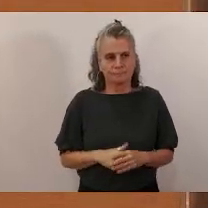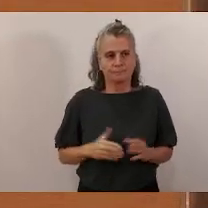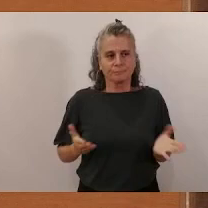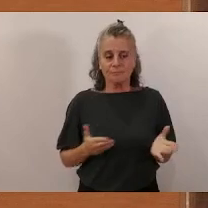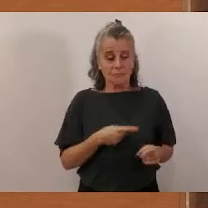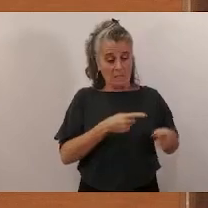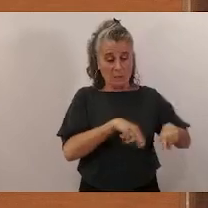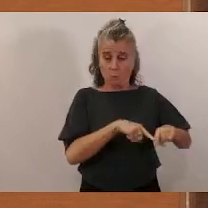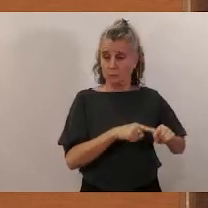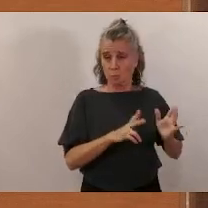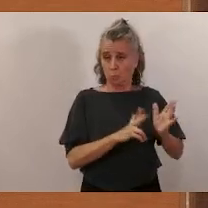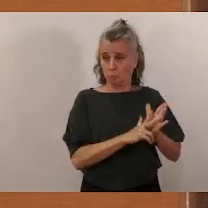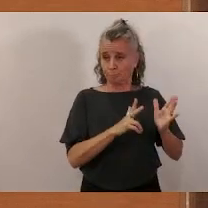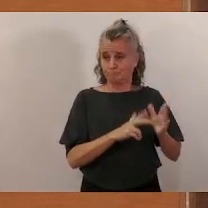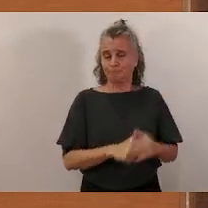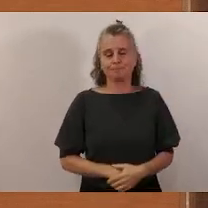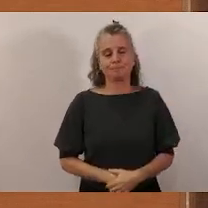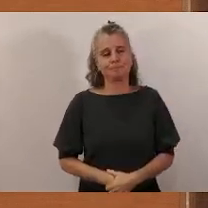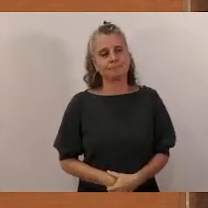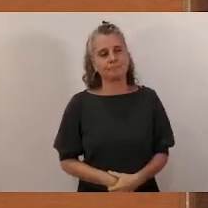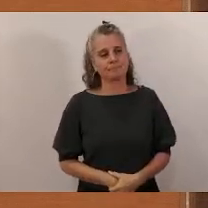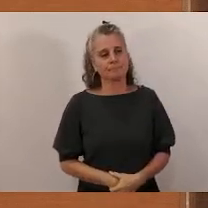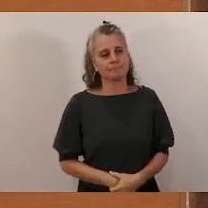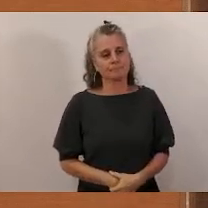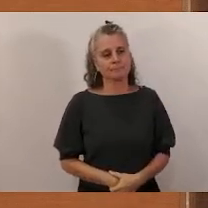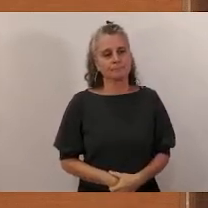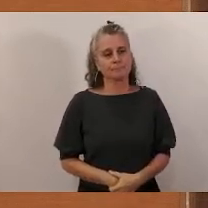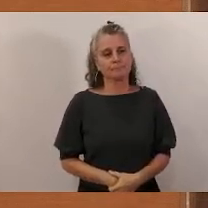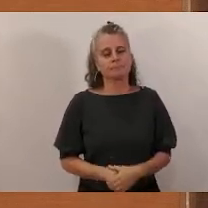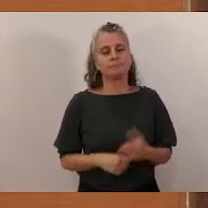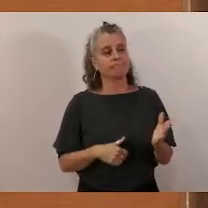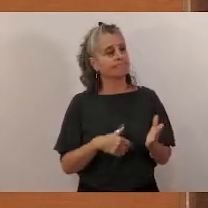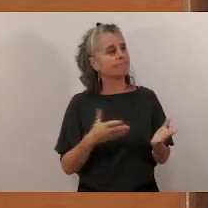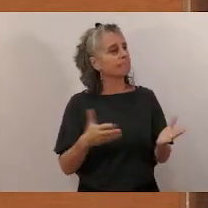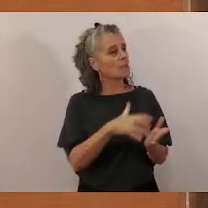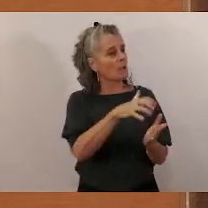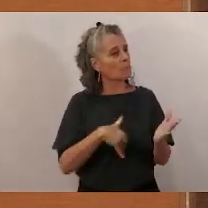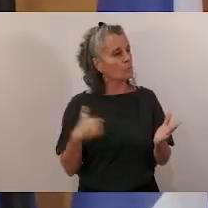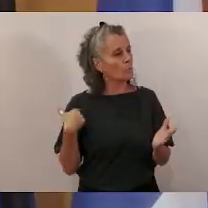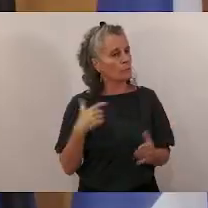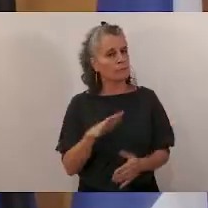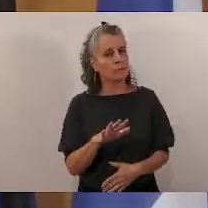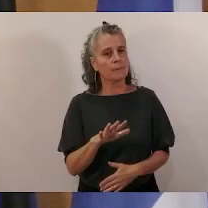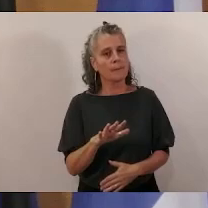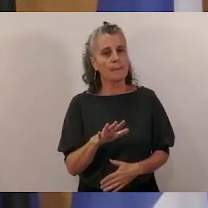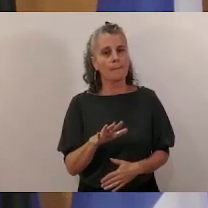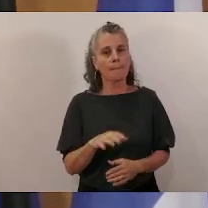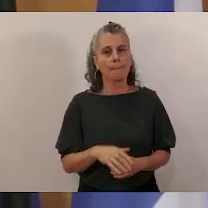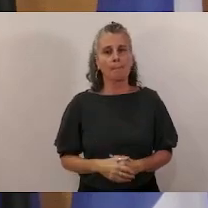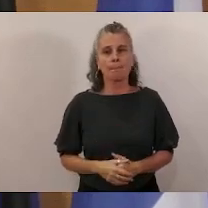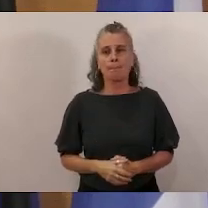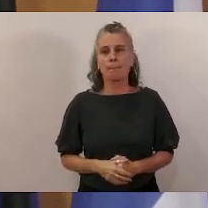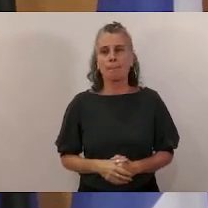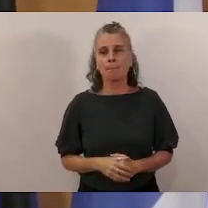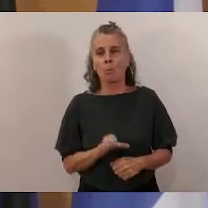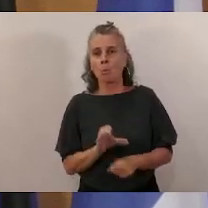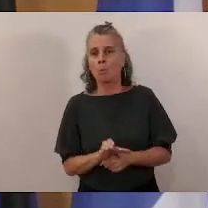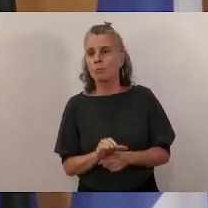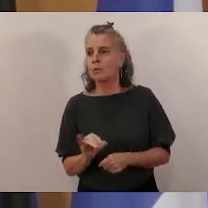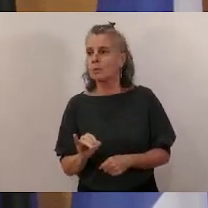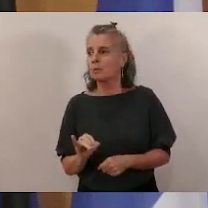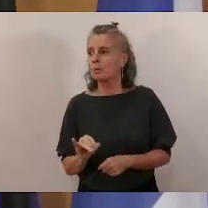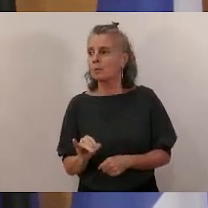avis favorable de la commission dessus. Sur le rapport numéro 5, y a-t-il des contre ?